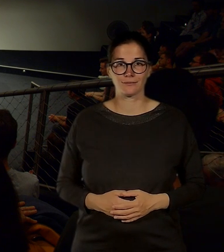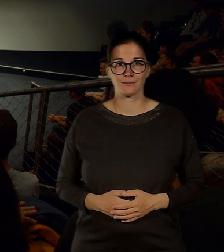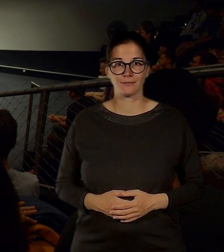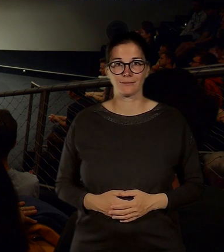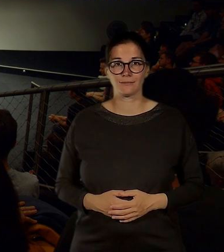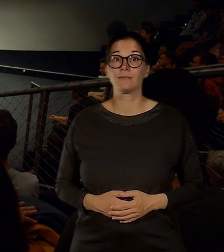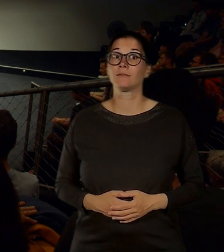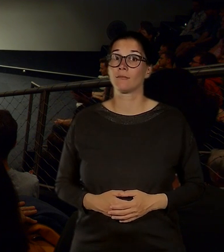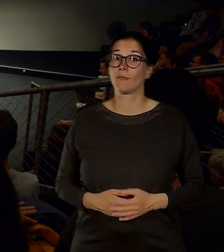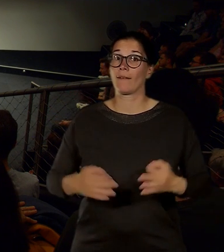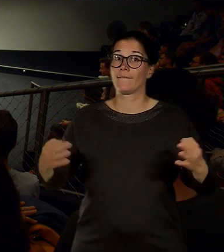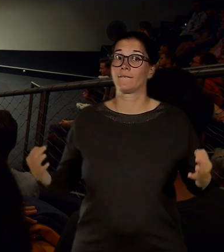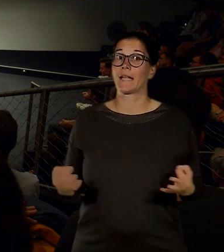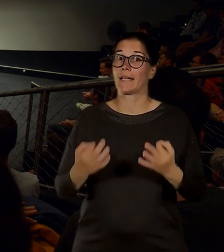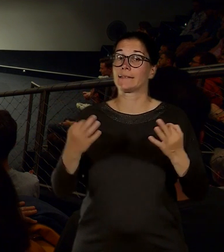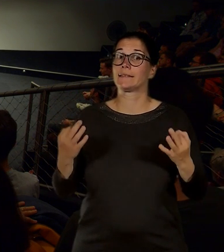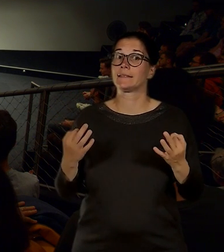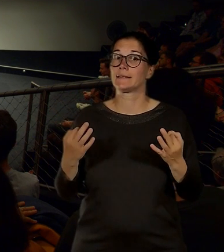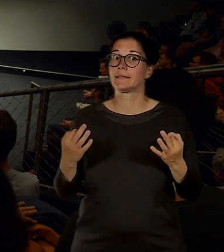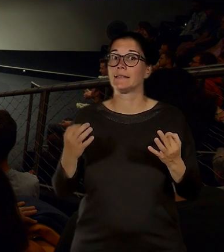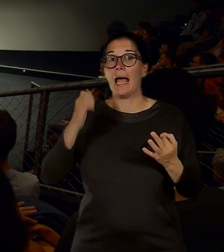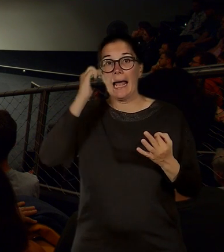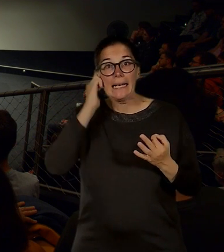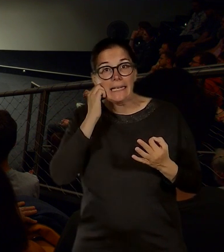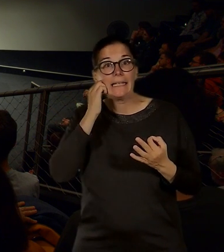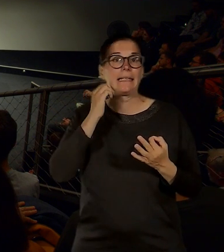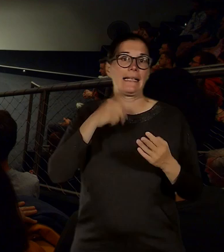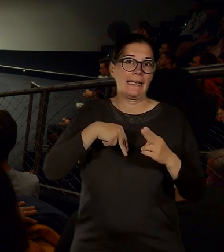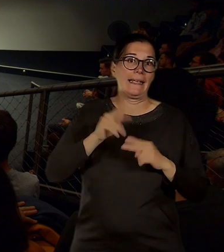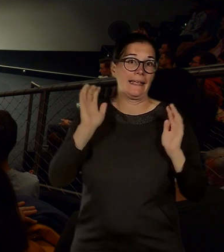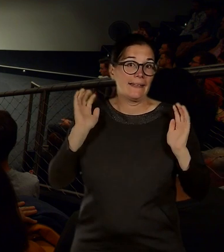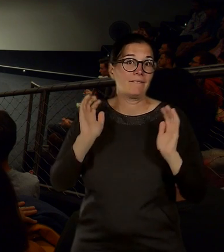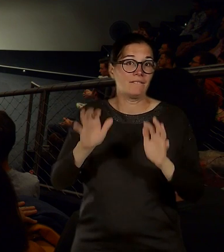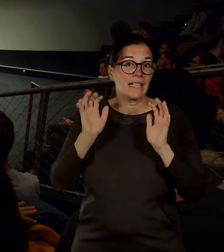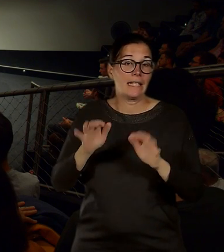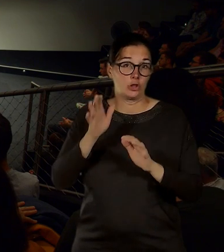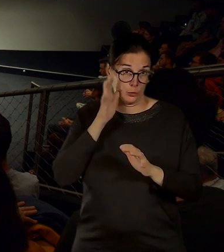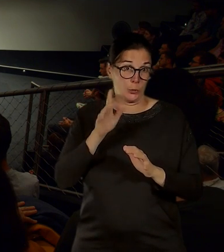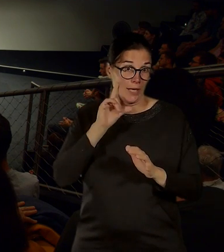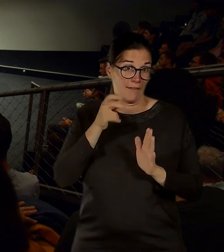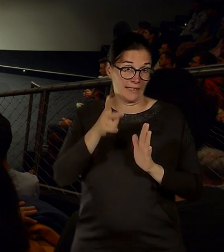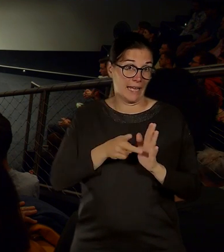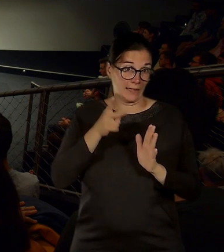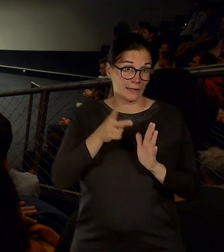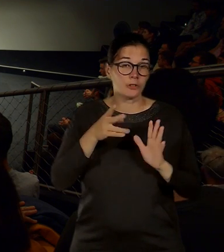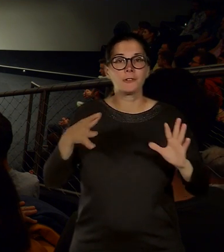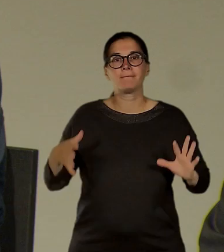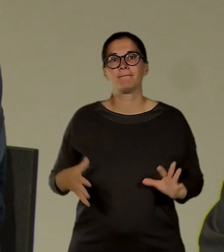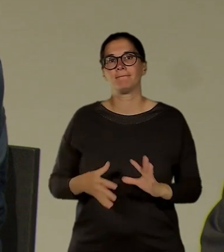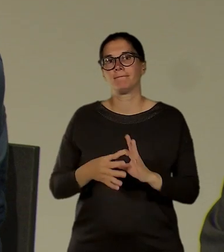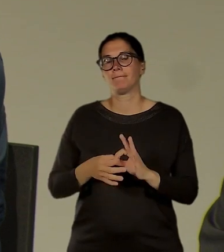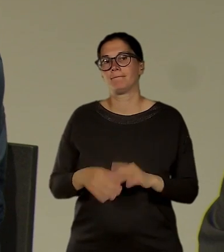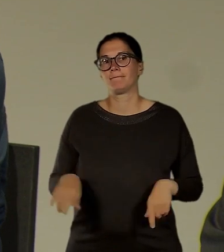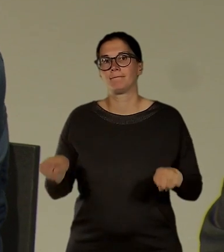To navýšení toho území od cestující se je právě v souvislosti třeba